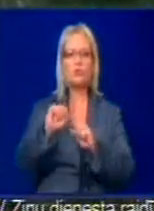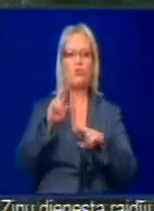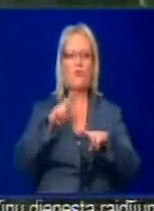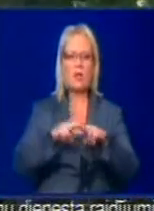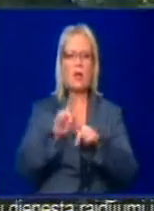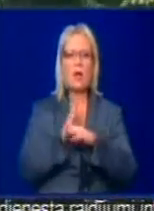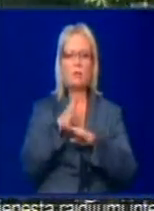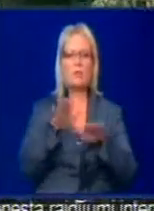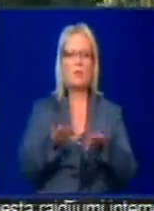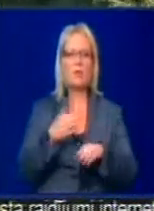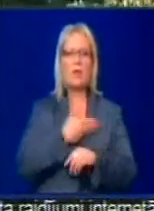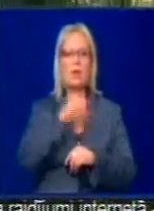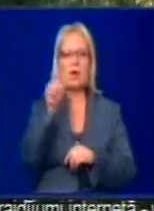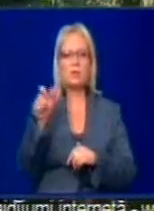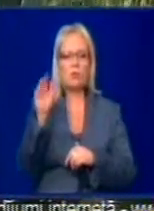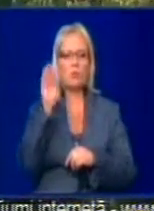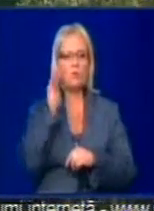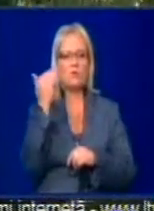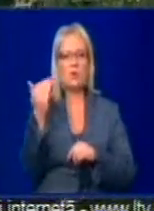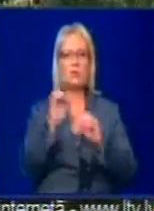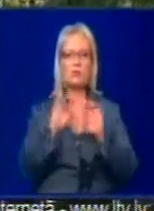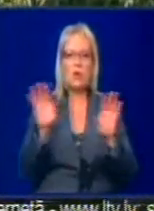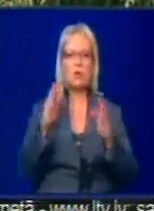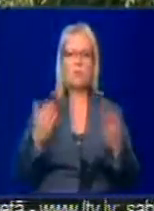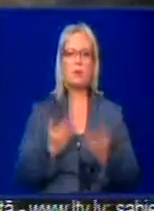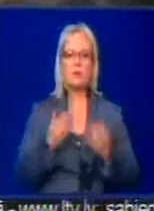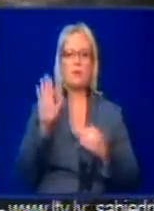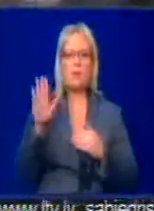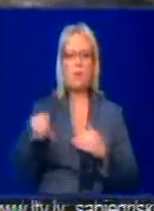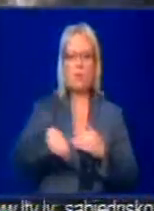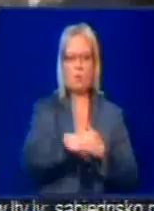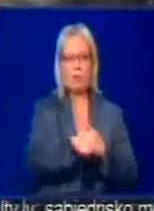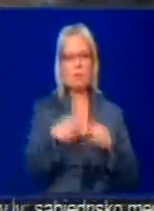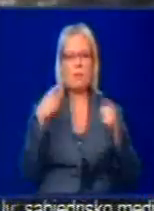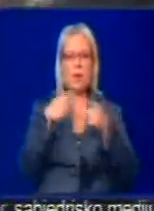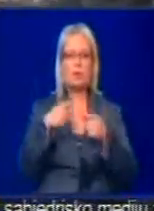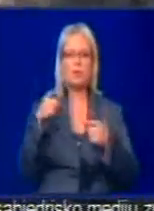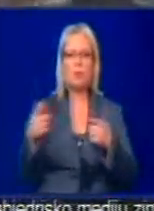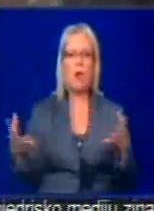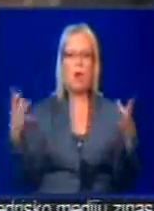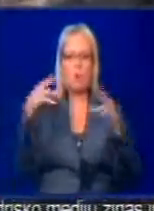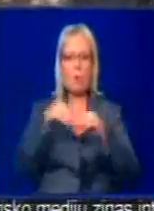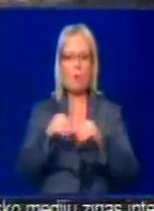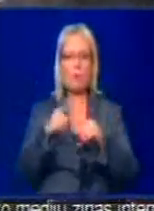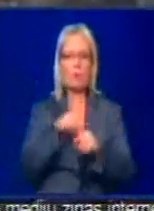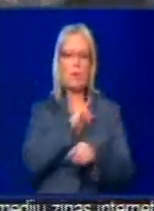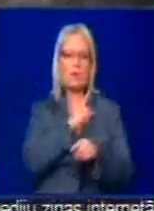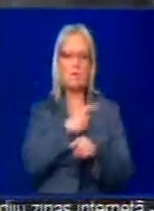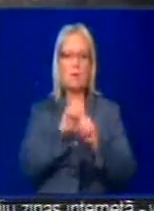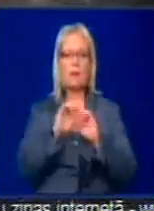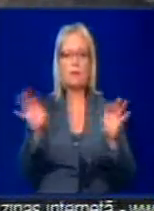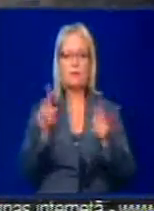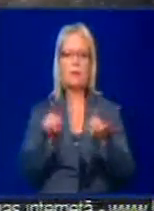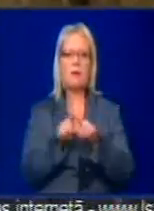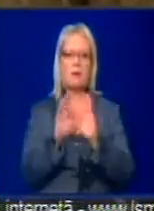tiek vietējie iedzīvotāji, uzklausot viņu stāsts par dzīvi pie upes. Mērķis to visu vēlāk ir apkopot un iespējams izklāstīt